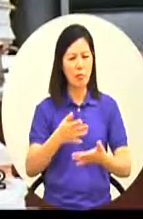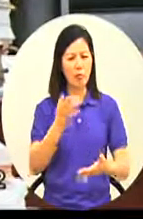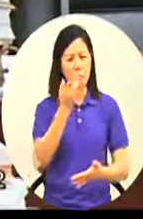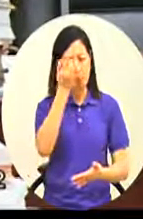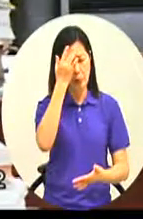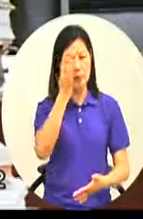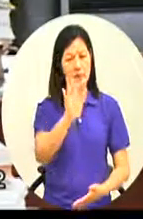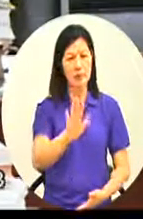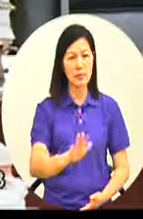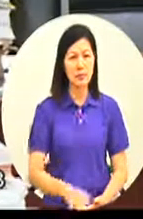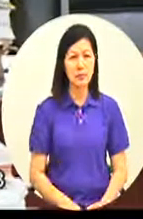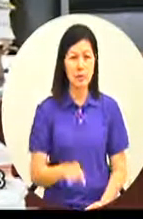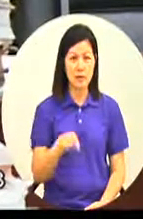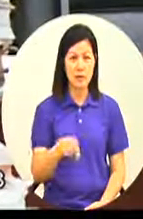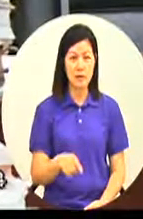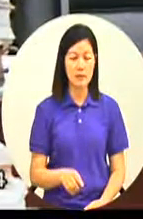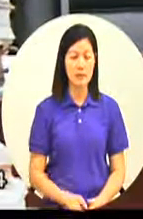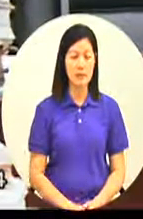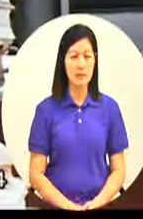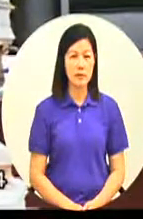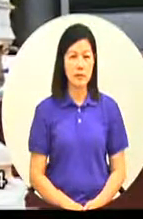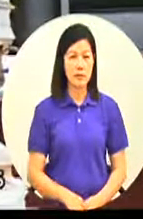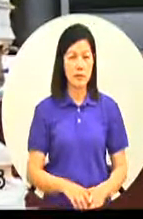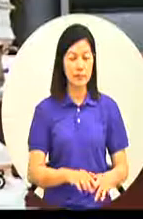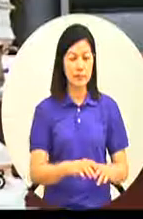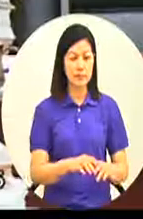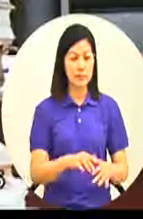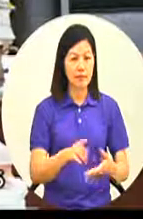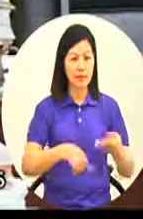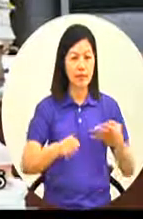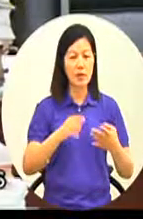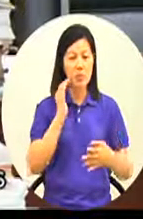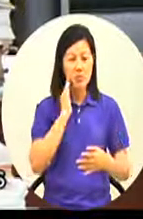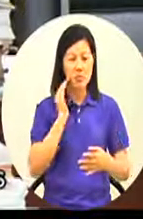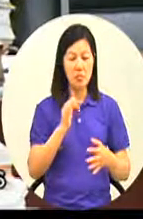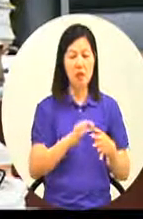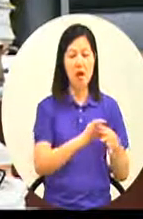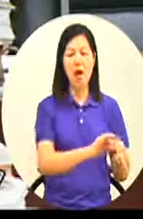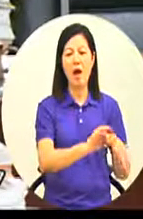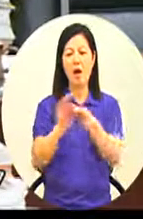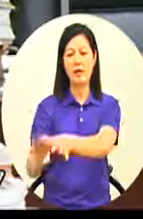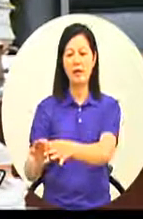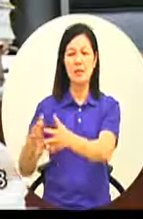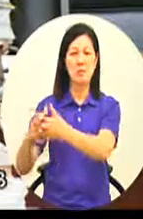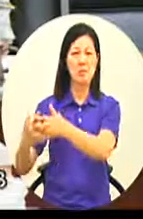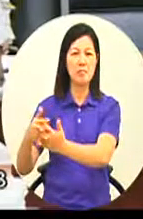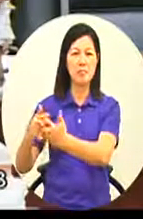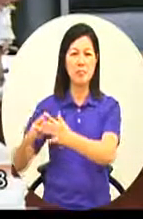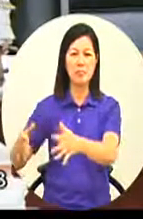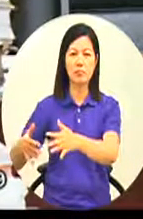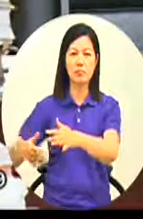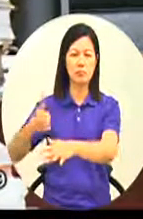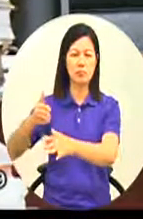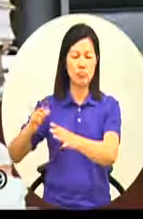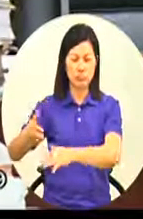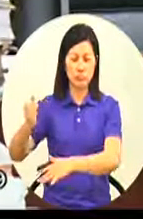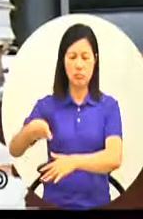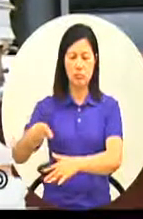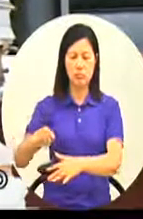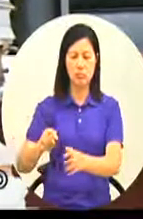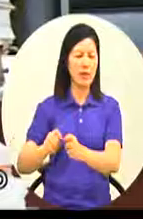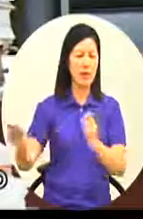面如果要影响说看你川普说太远了，但是就是很多的议题就是这样，一个没处理一个没处